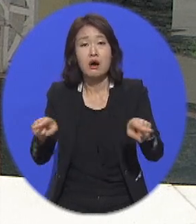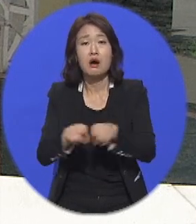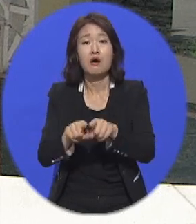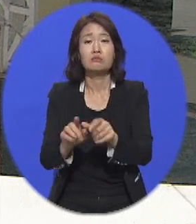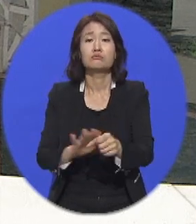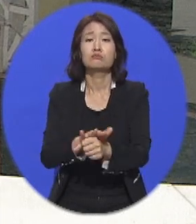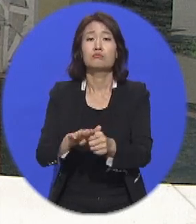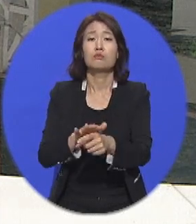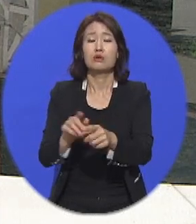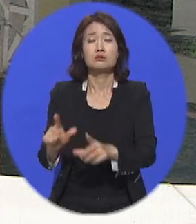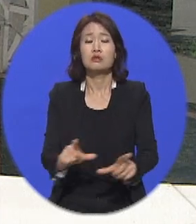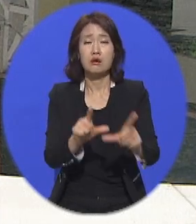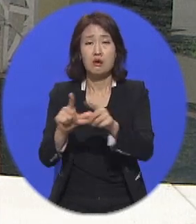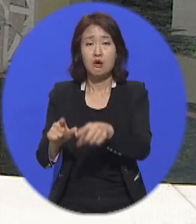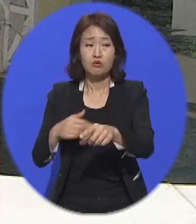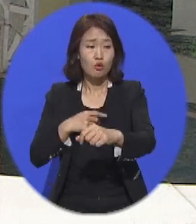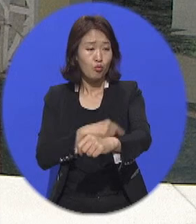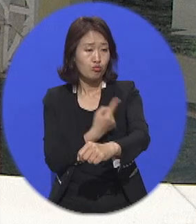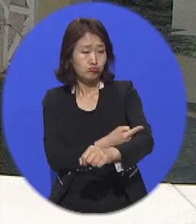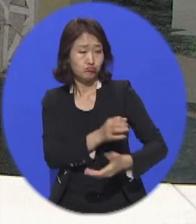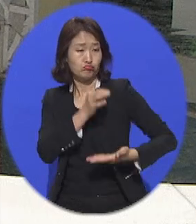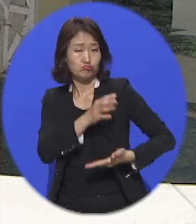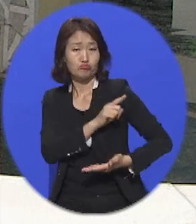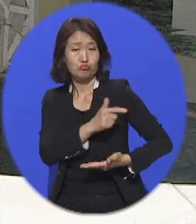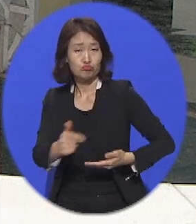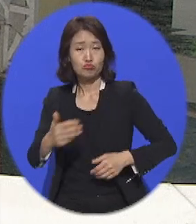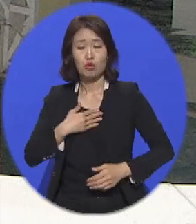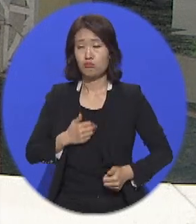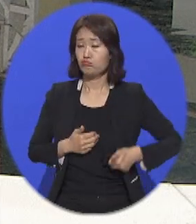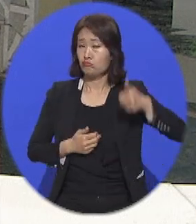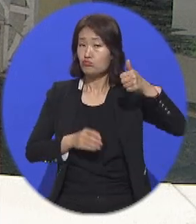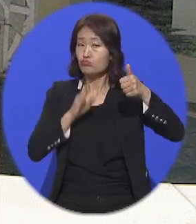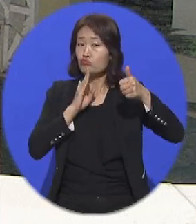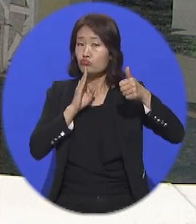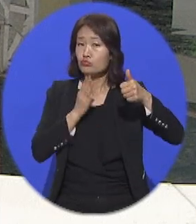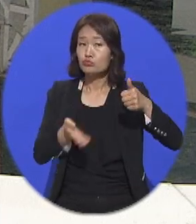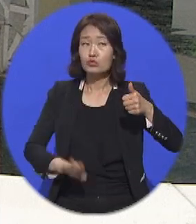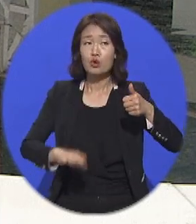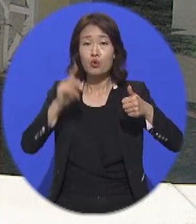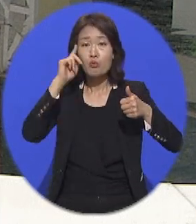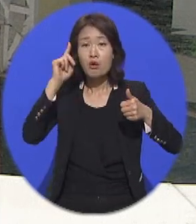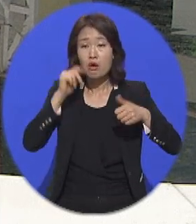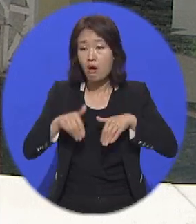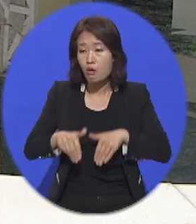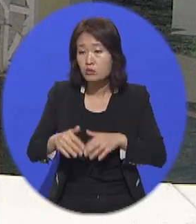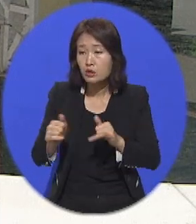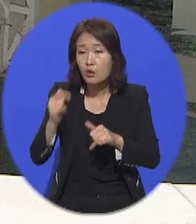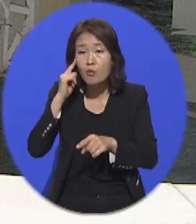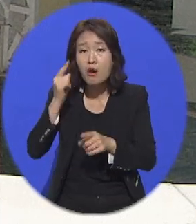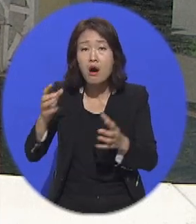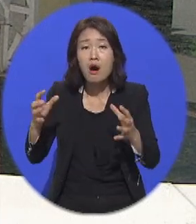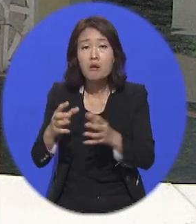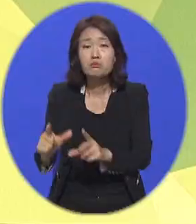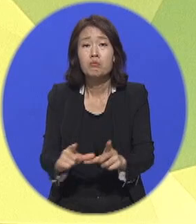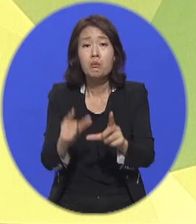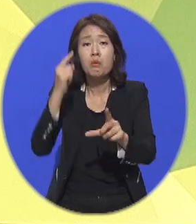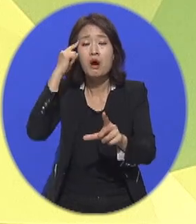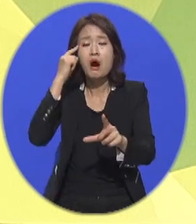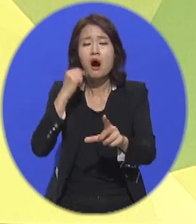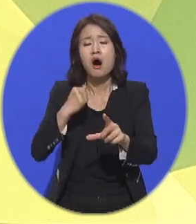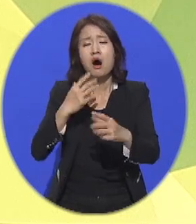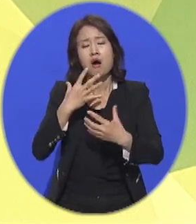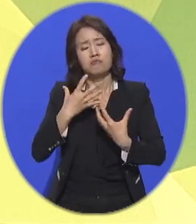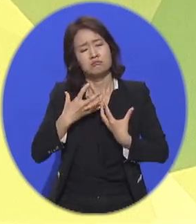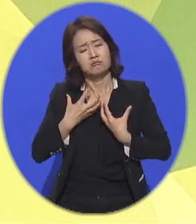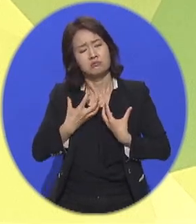내가 인물이나 가진 권리기나 재산이나 이런 데가 이름 없는데 왜 이렇게 옆에 같이 하인하고 사는가 막 낙담해버리죠.